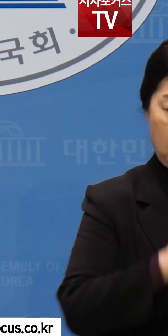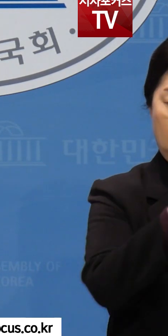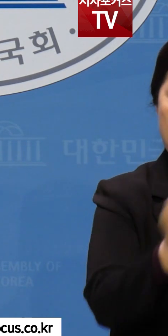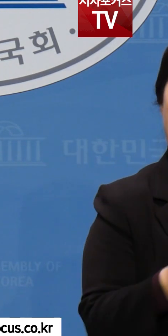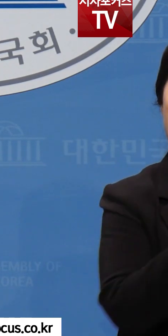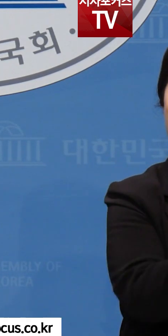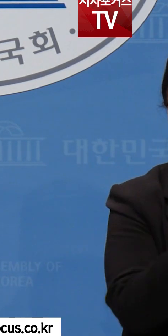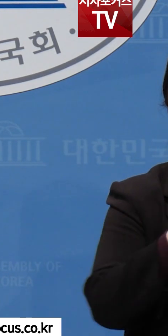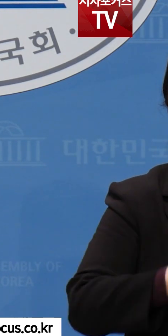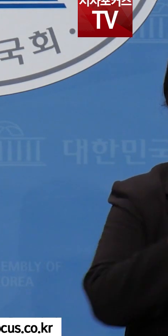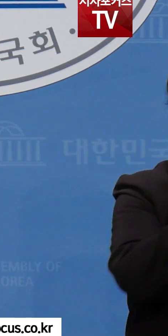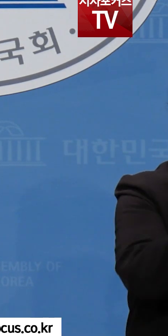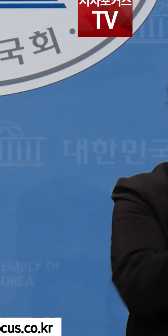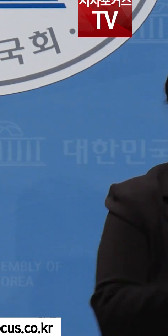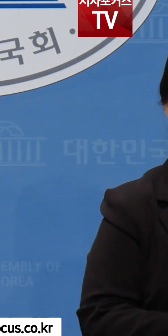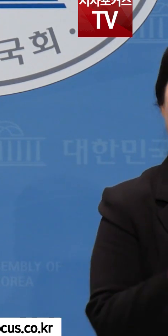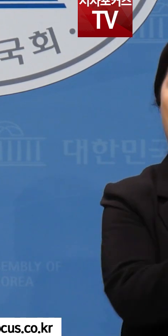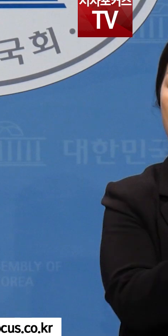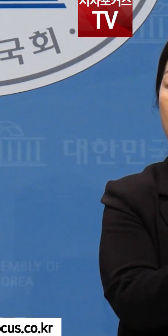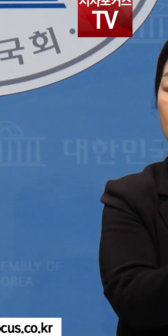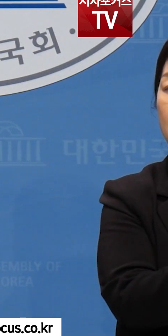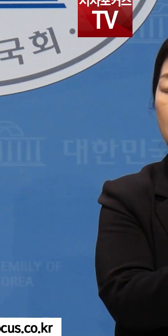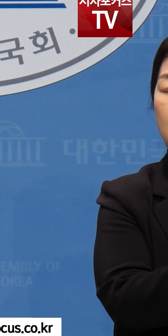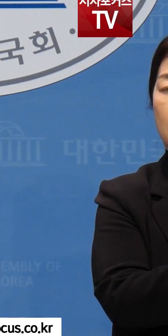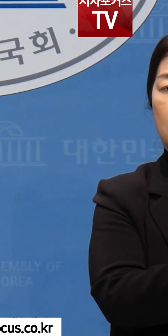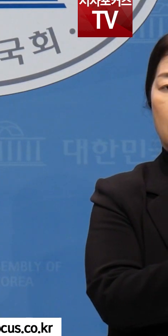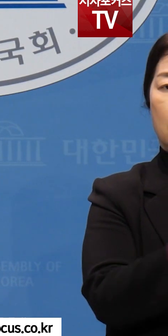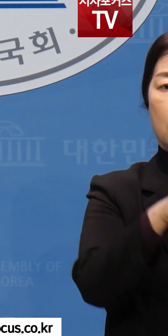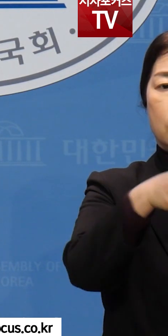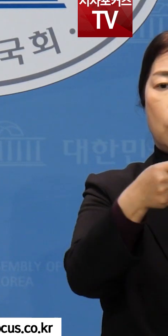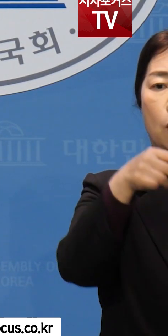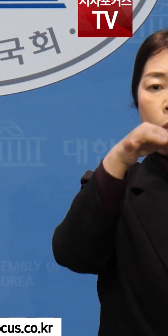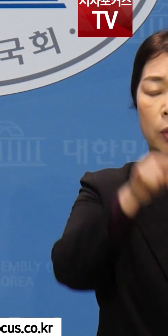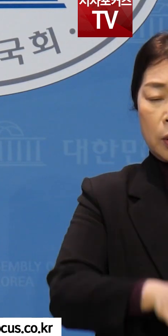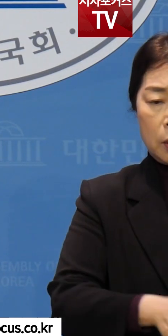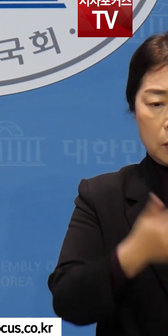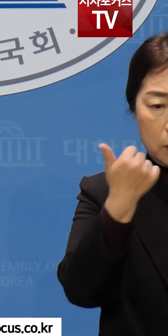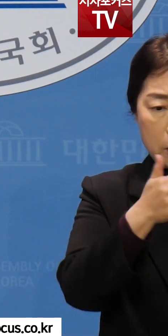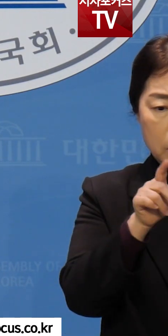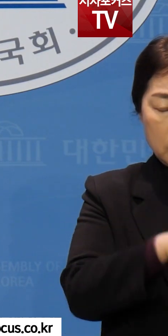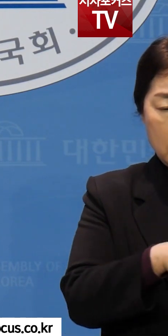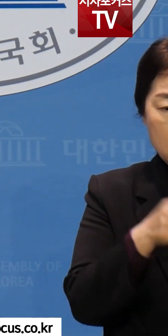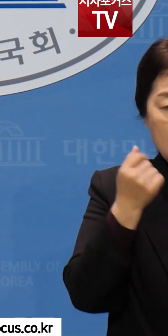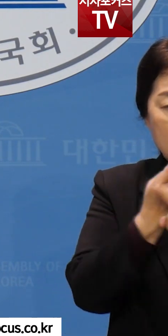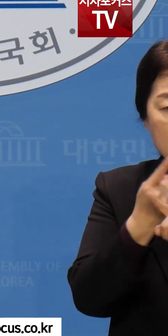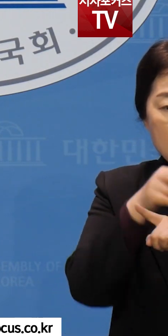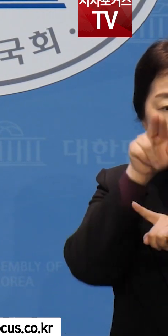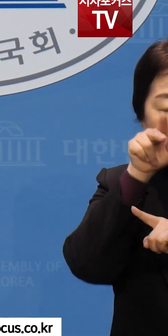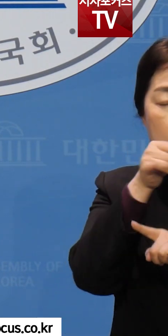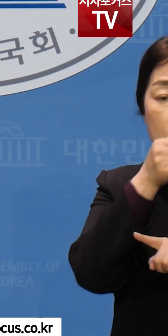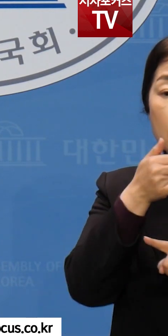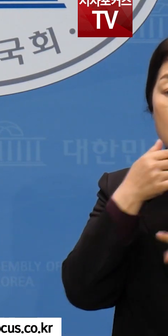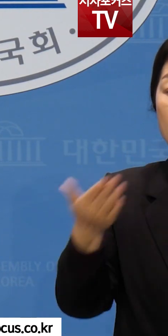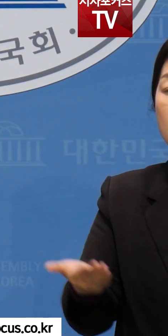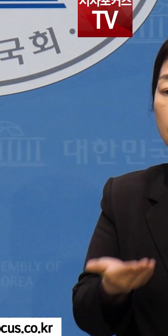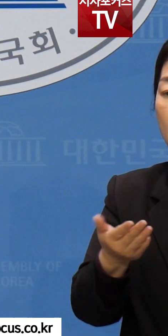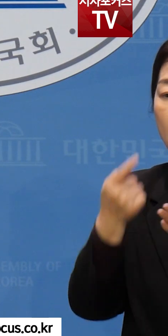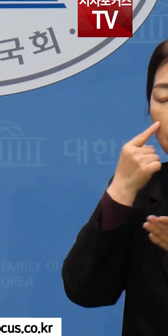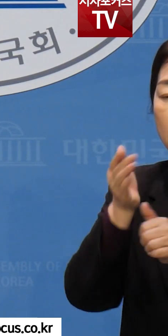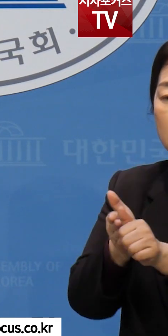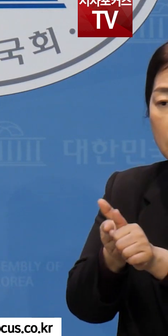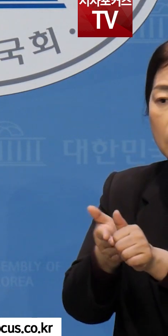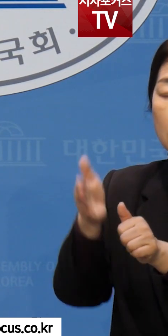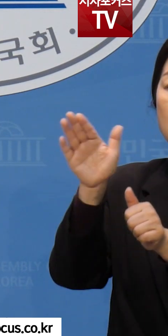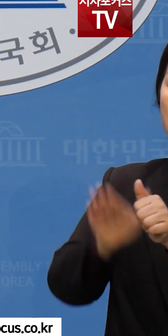그런데도 일소위 수정안을 검토하고 상정 여부를 결정하자는 여야간의 약속도 내팽개친